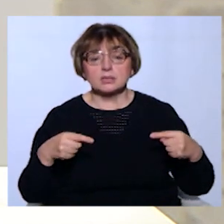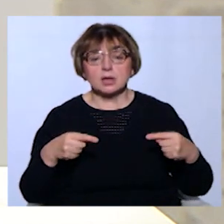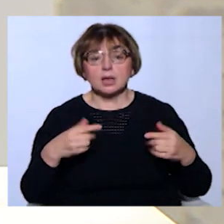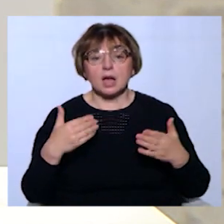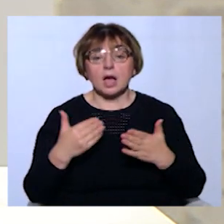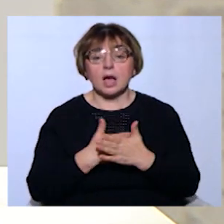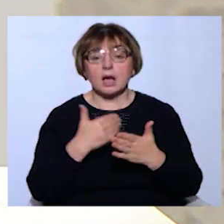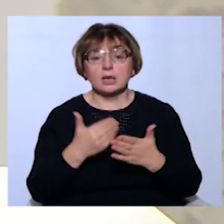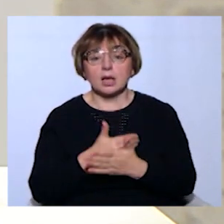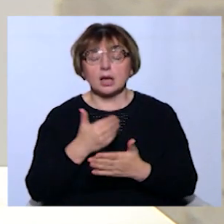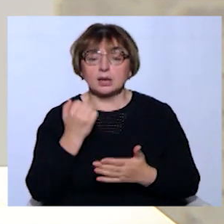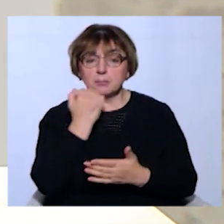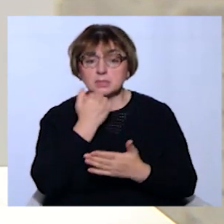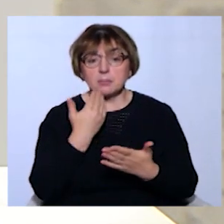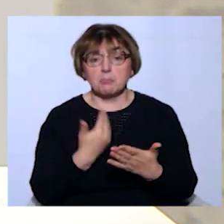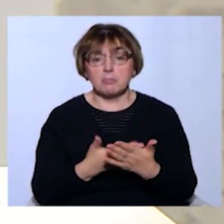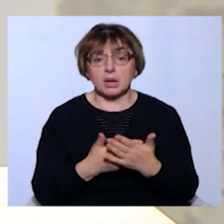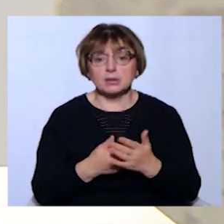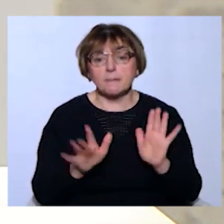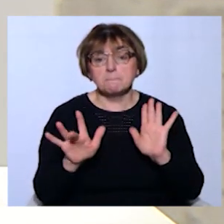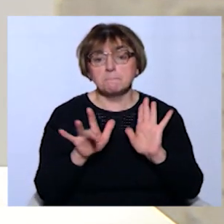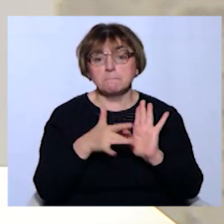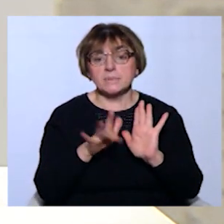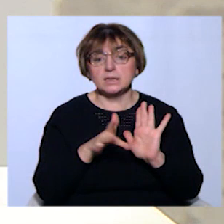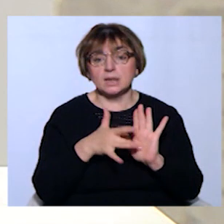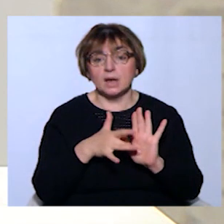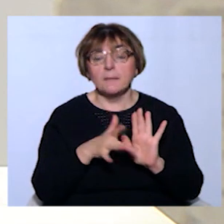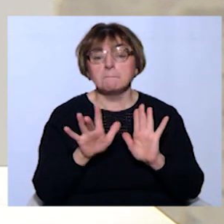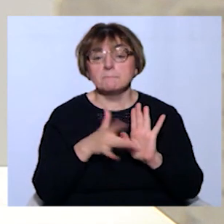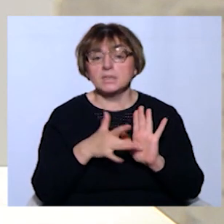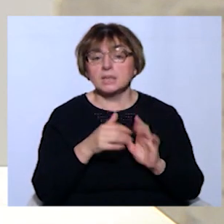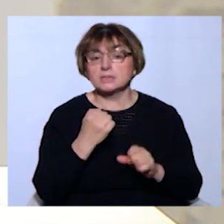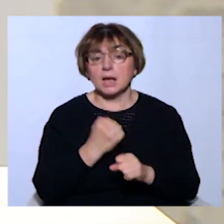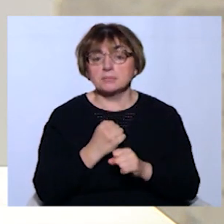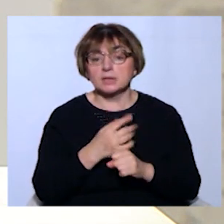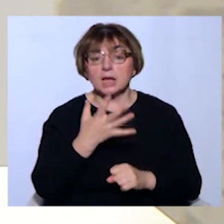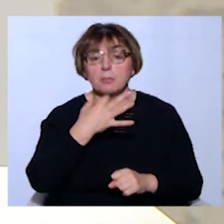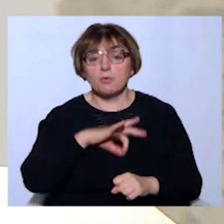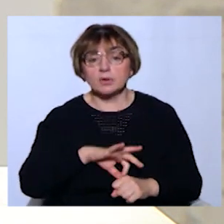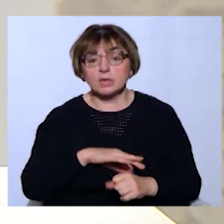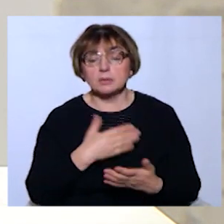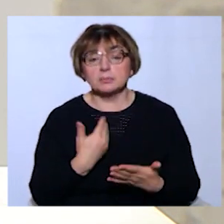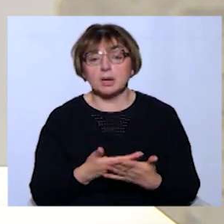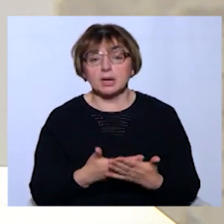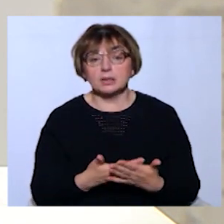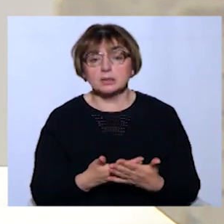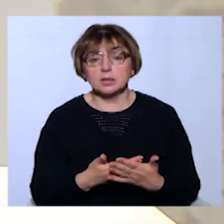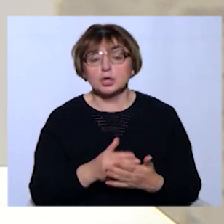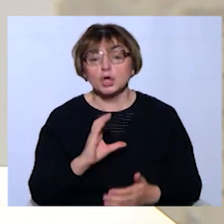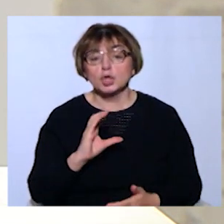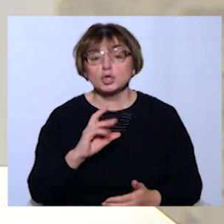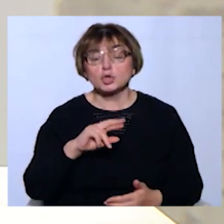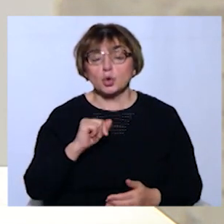სხვადასხვა ახალი მასალები, მაგალითად მინა. აი, მინის დასამზადებლად გამოვიყენებთ მაგალითად